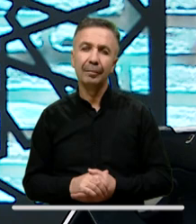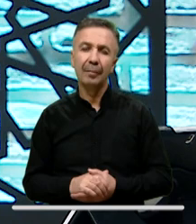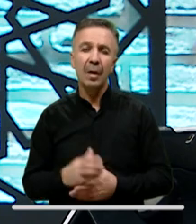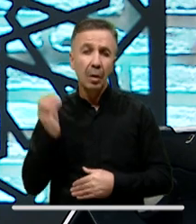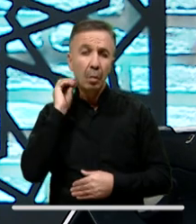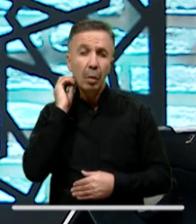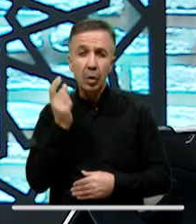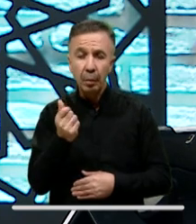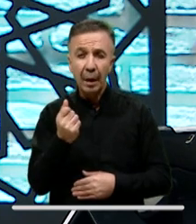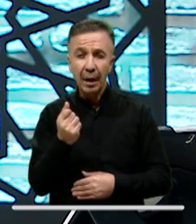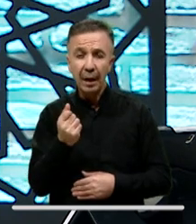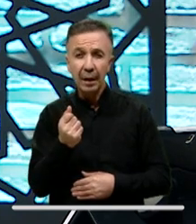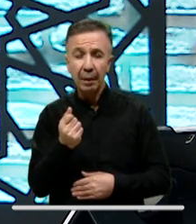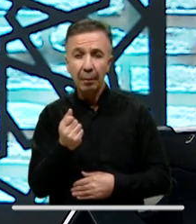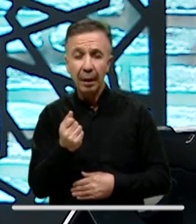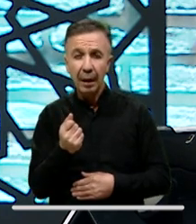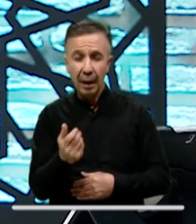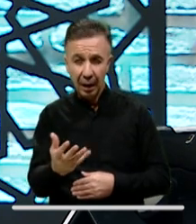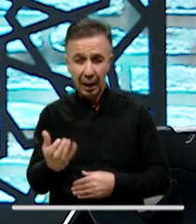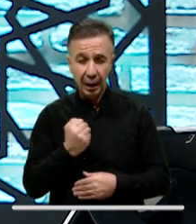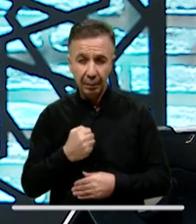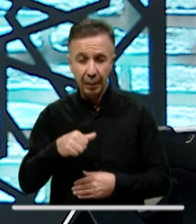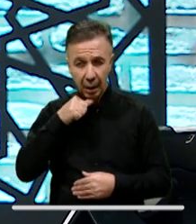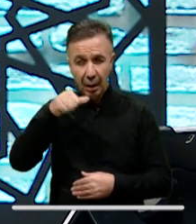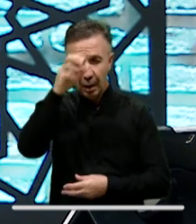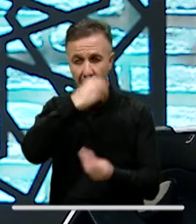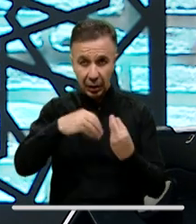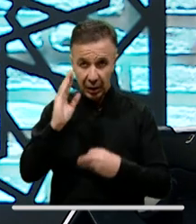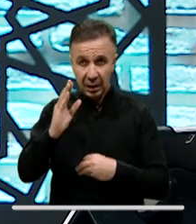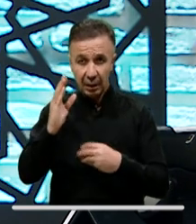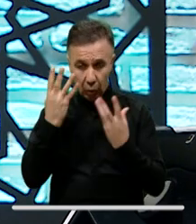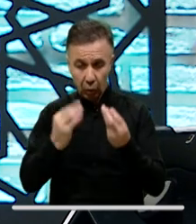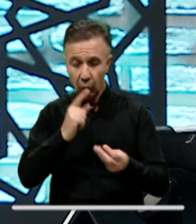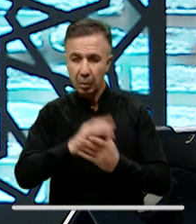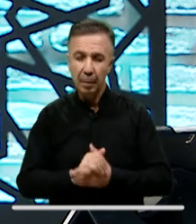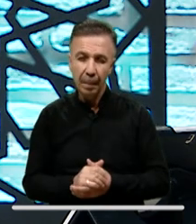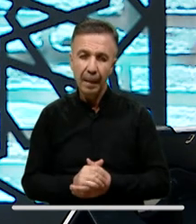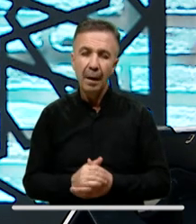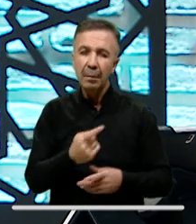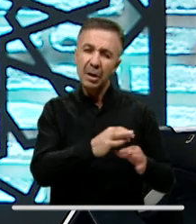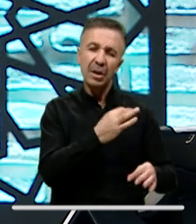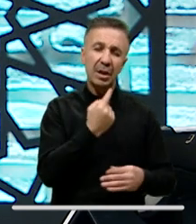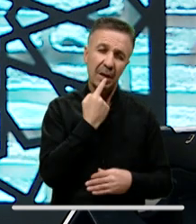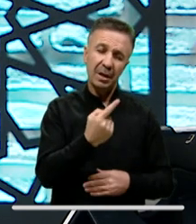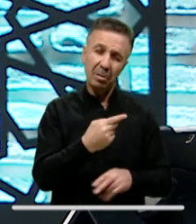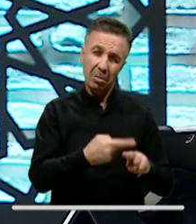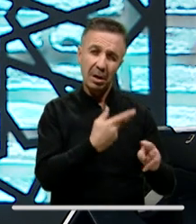borç parayla hacca gidilir mi demiş ama bu soruyu ben biraz daha revize edeyim, şöyle sorayım. Mesela vatandaş dese ki